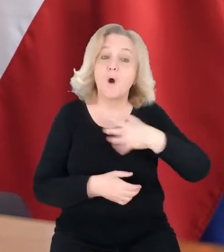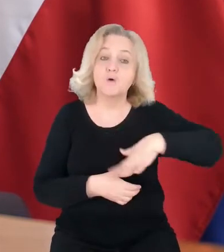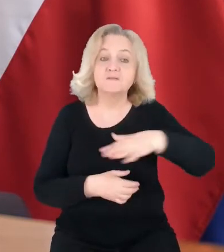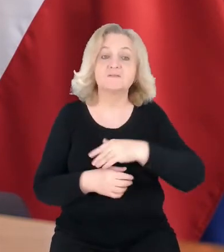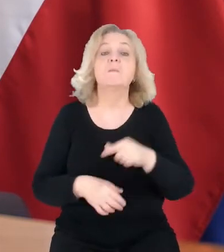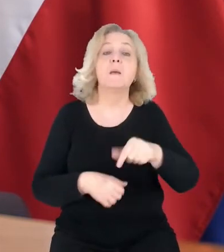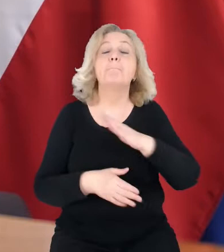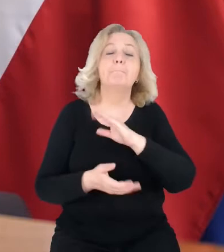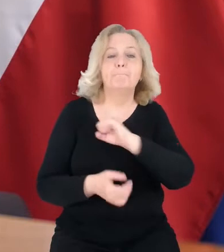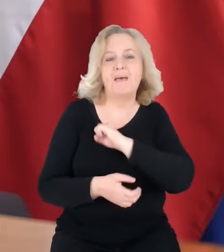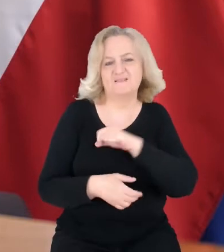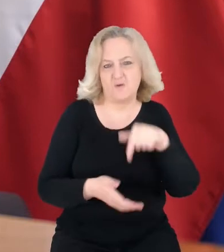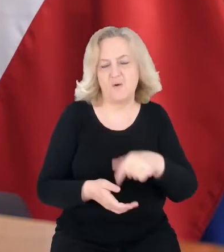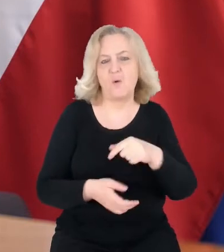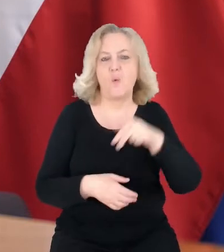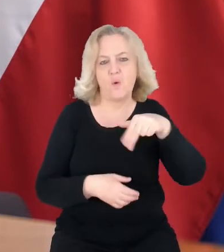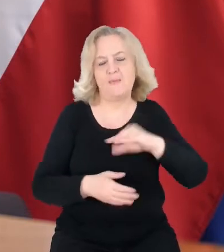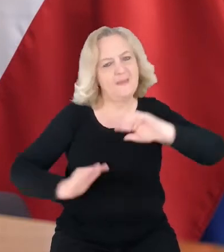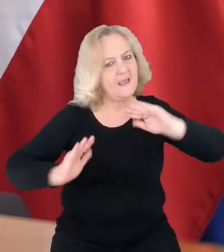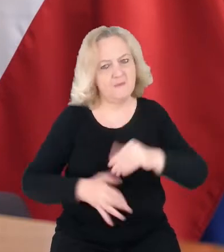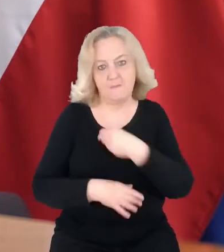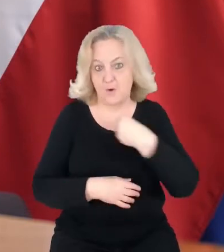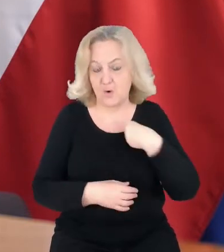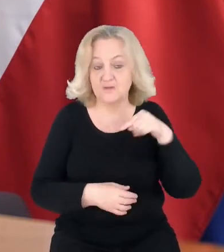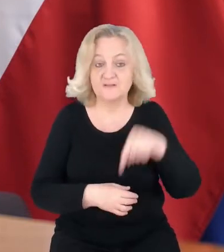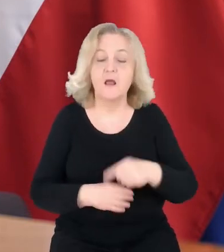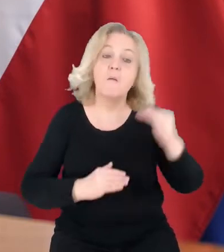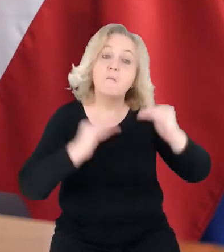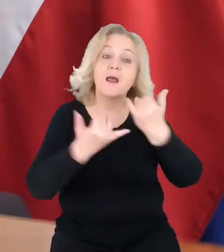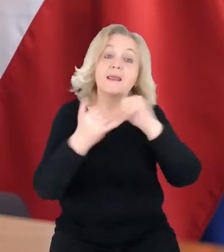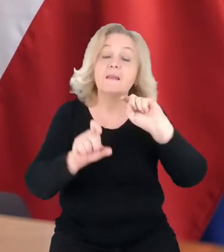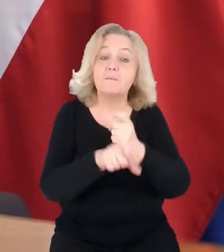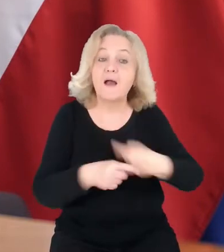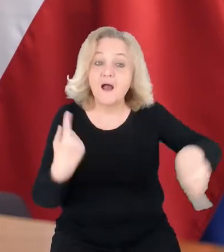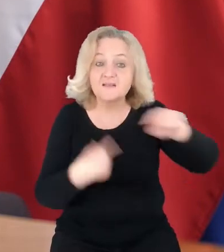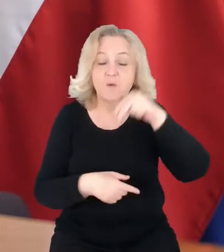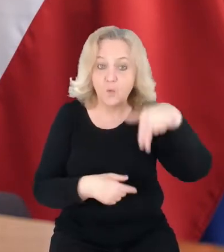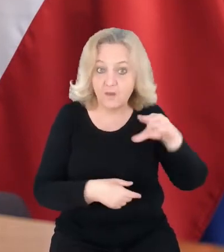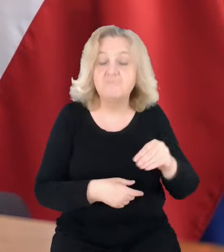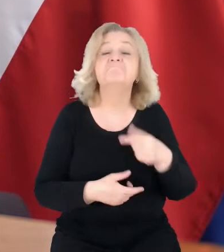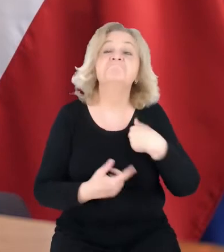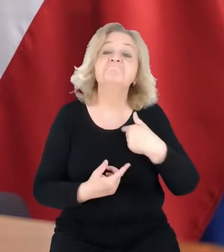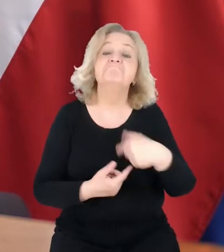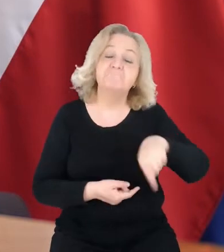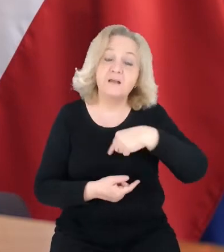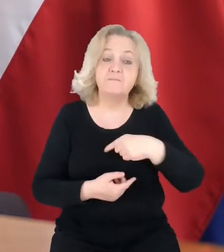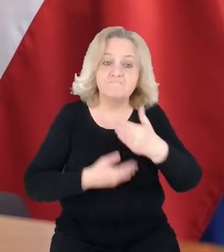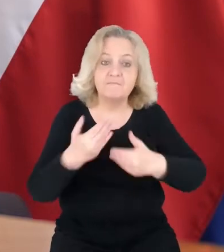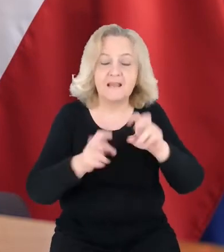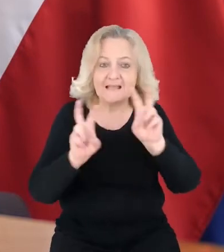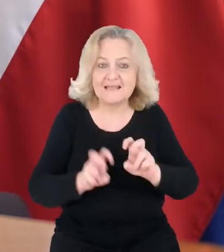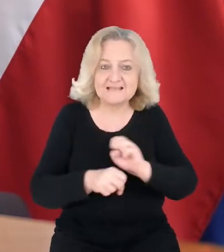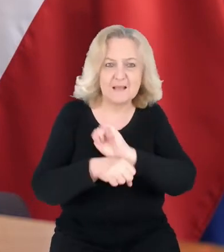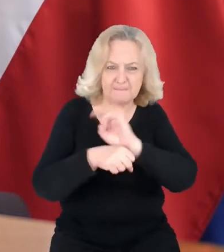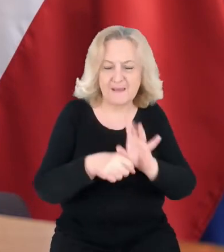stóp bezrobocia w Unii Europejskiej, a porównując się do innych krajów wspólnoty, przechodzimy przez kryzys pandemiczny